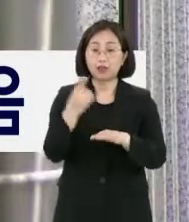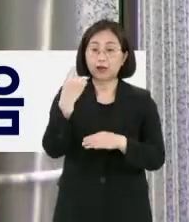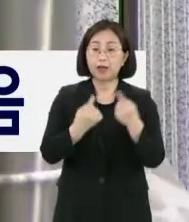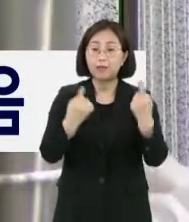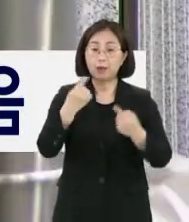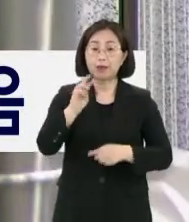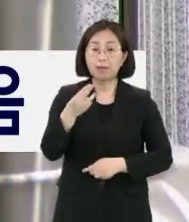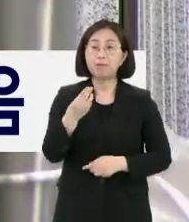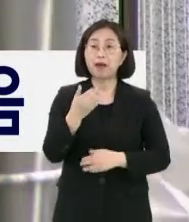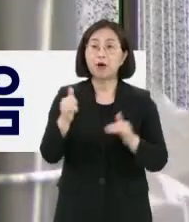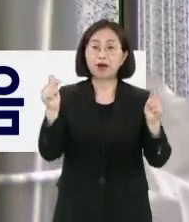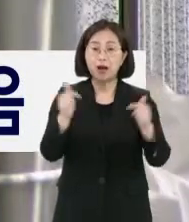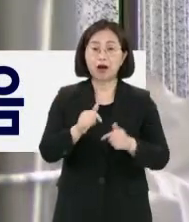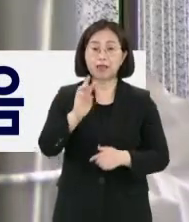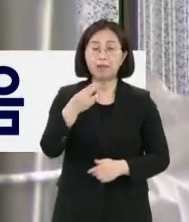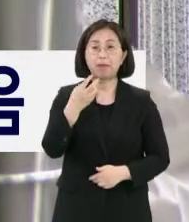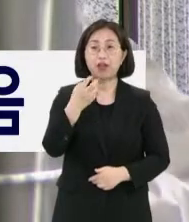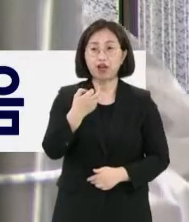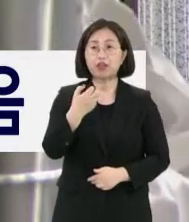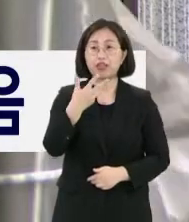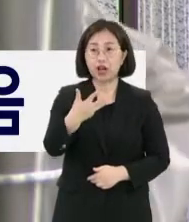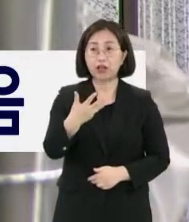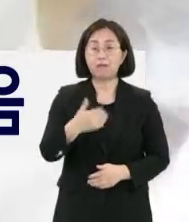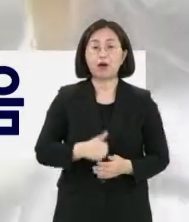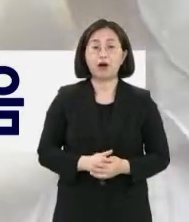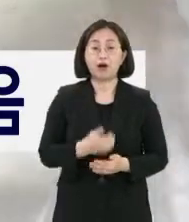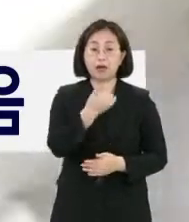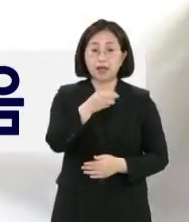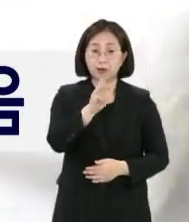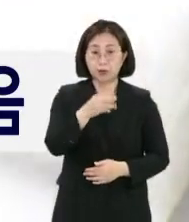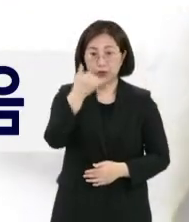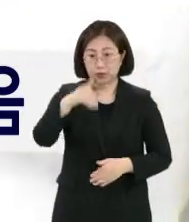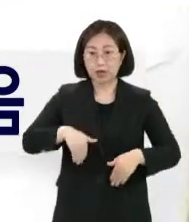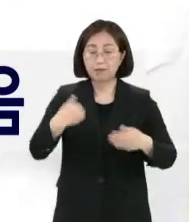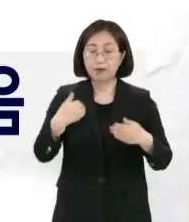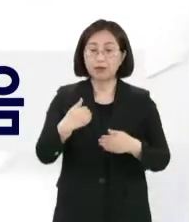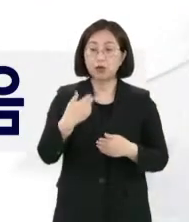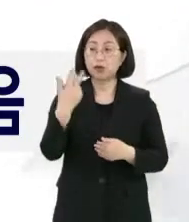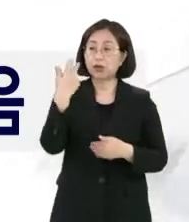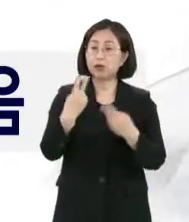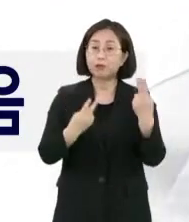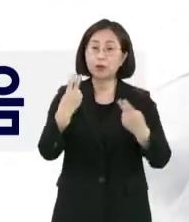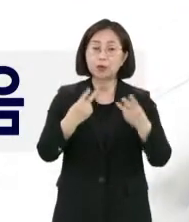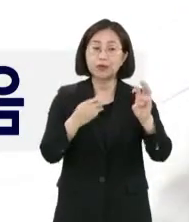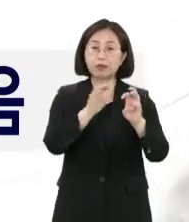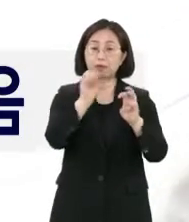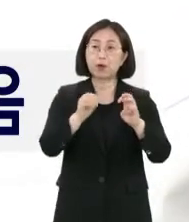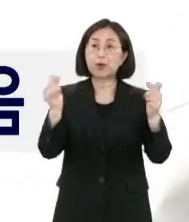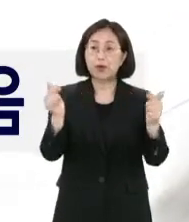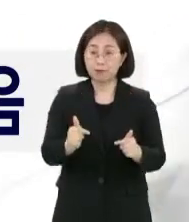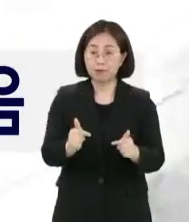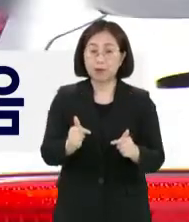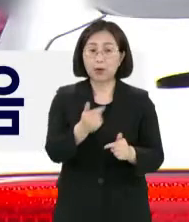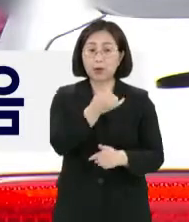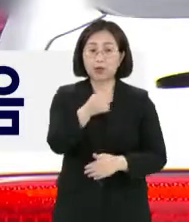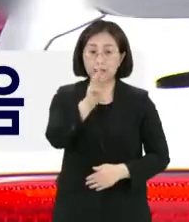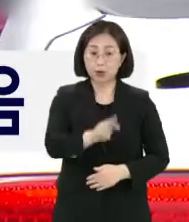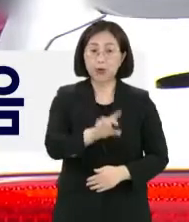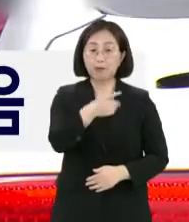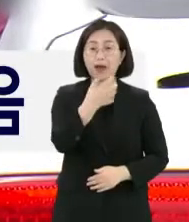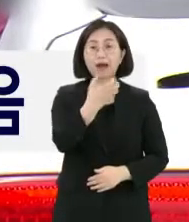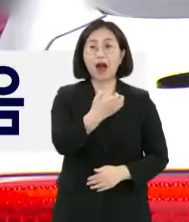전날보다 300여 명 감소한 386명을 기록했고 세종과 충남에서도 지난주 대비 30%가량 감소하며